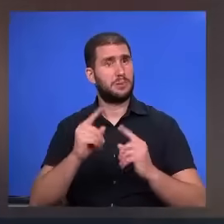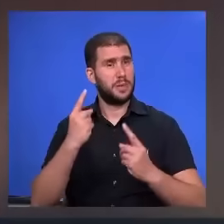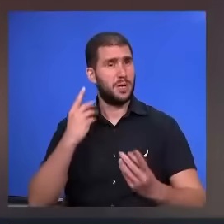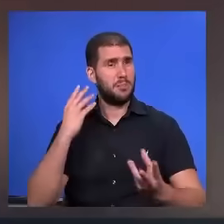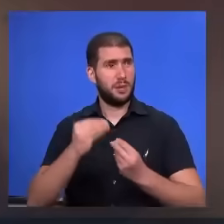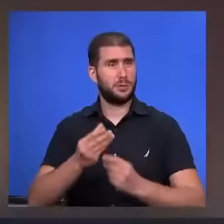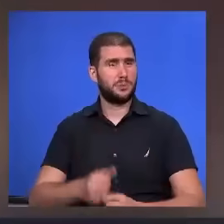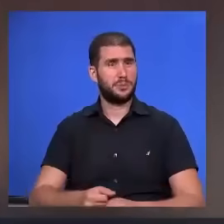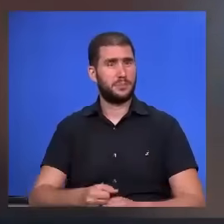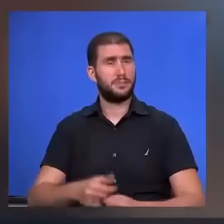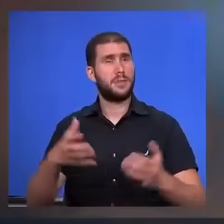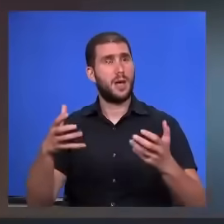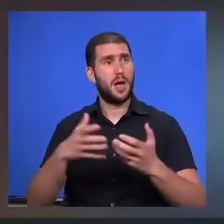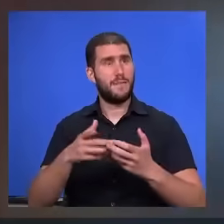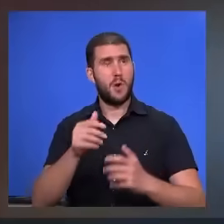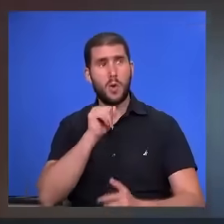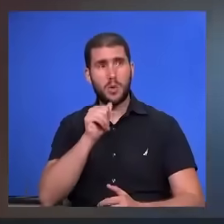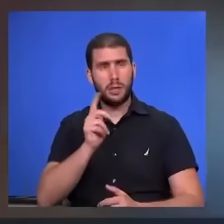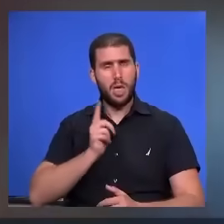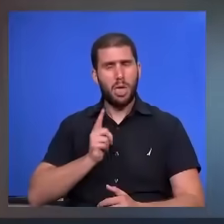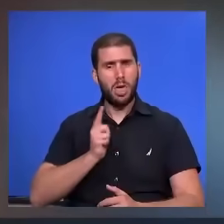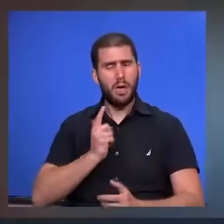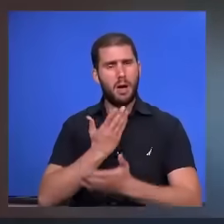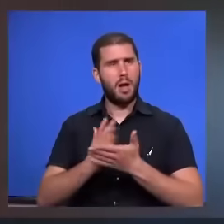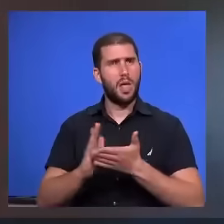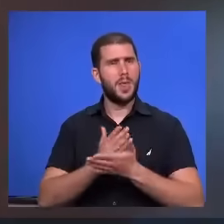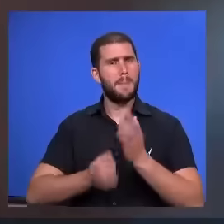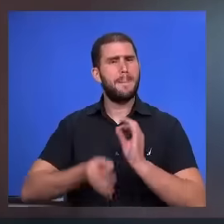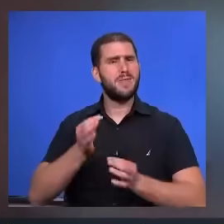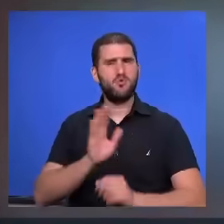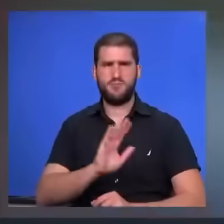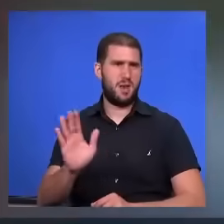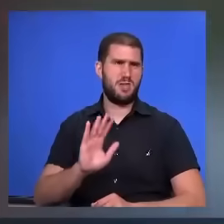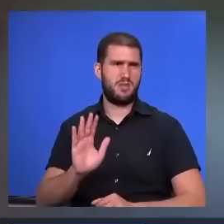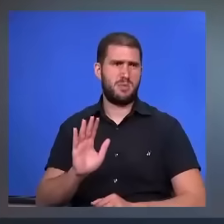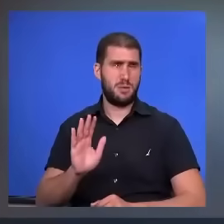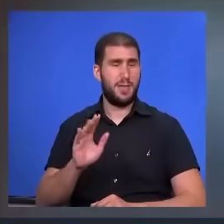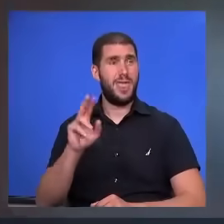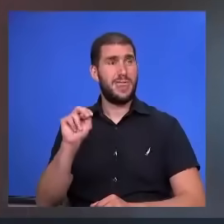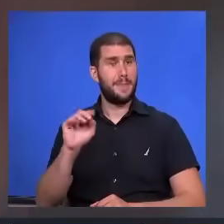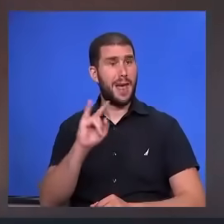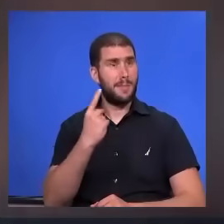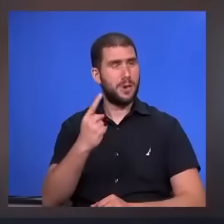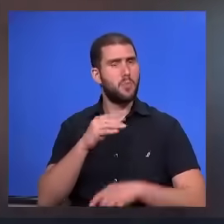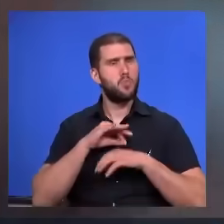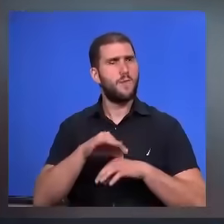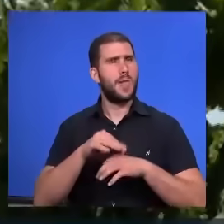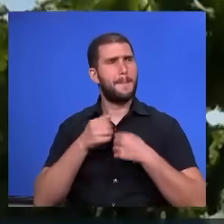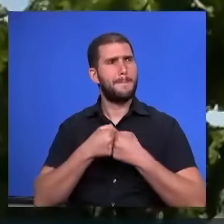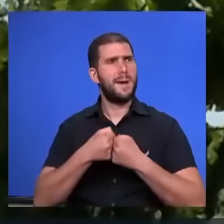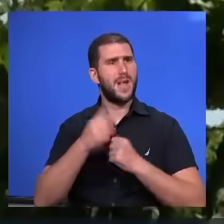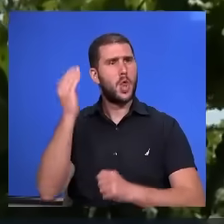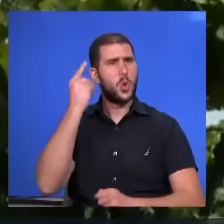המקרה. החברה הזאת לא רוצה לחכות להחלטה של הבית משפט. נבי חלבי הוא ממובילי המאבק של